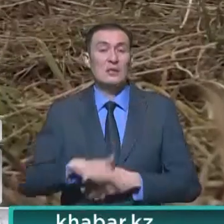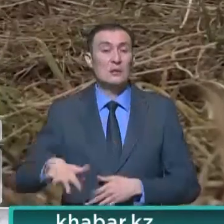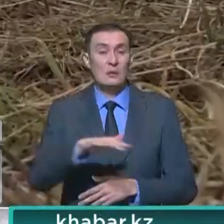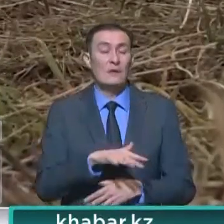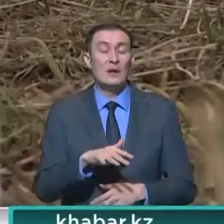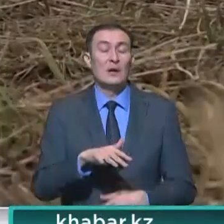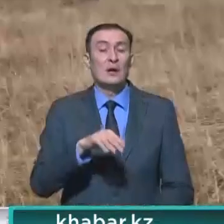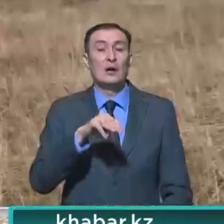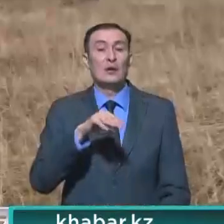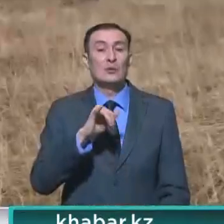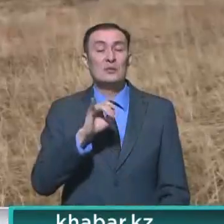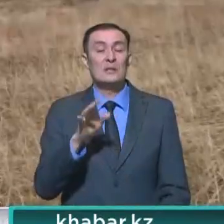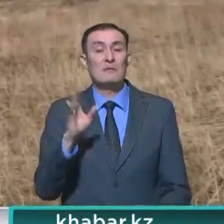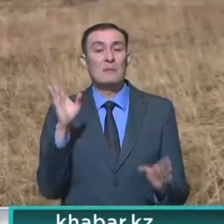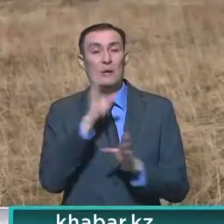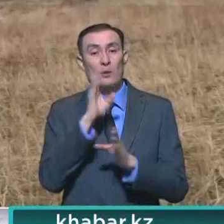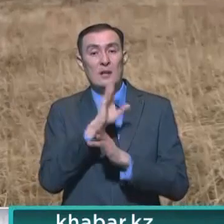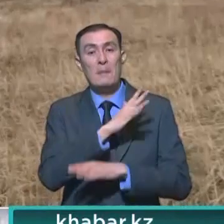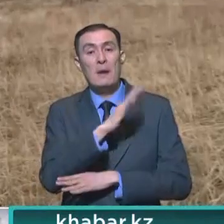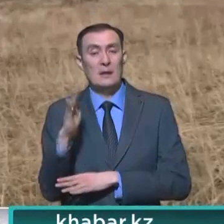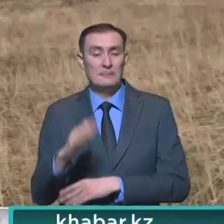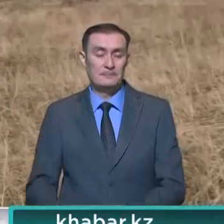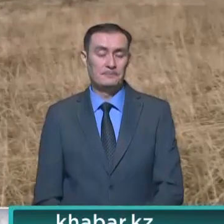Сырдарья Туркестанского региона. Природного парка.